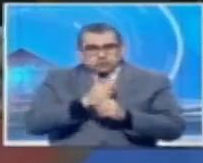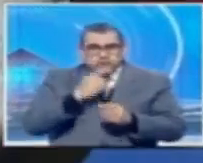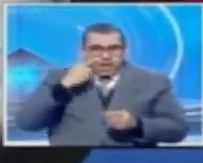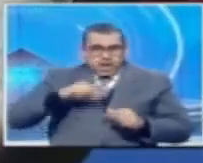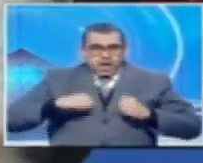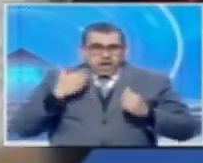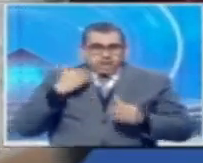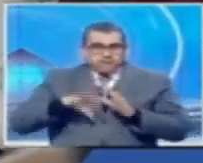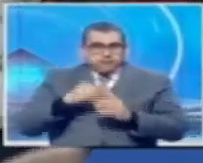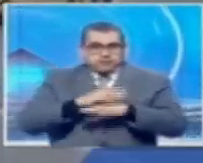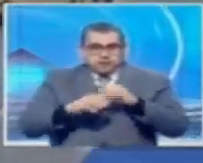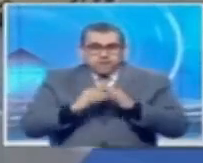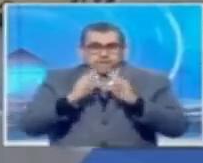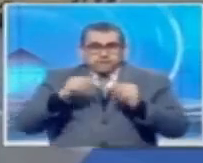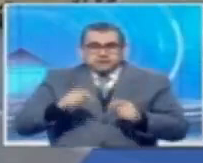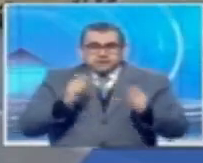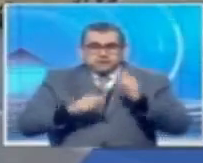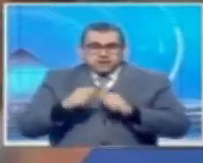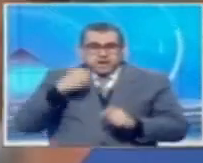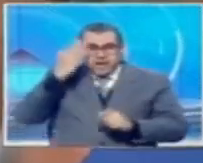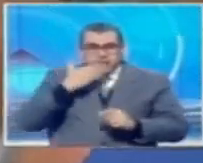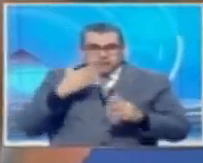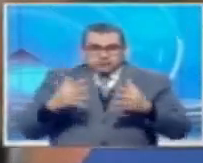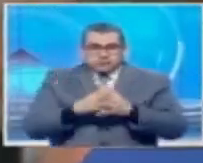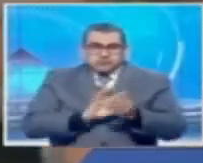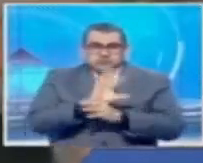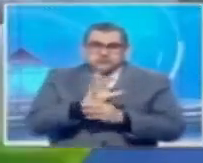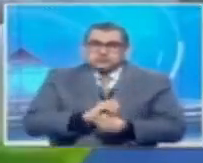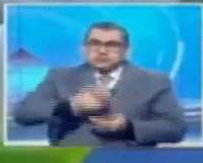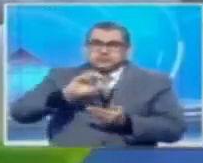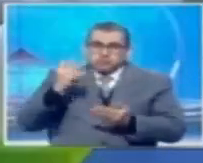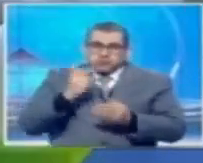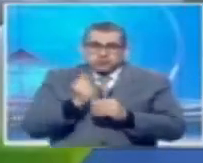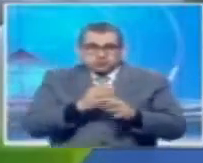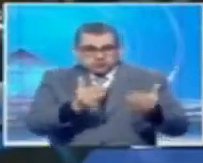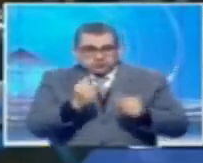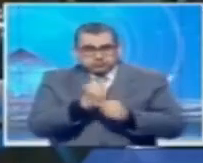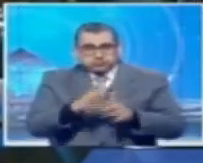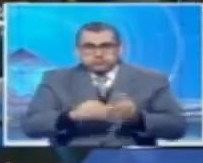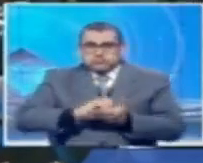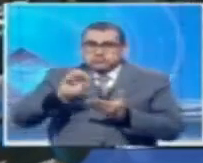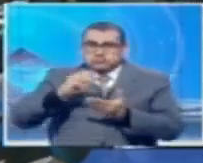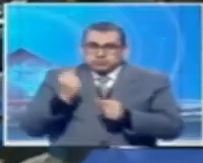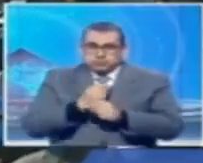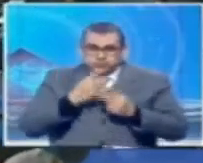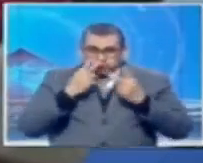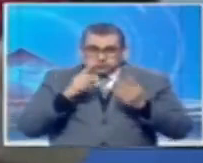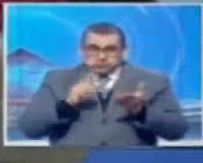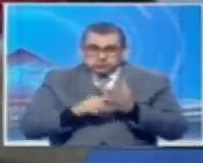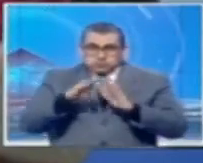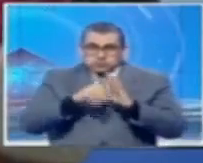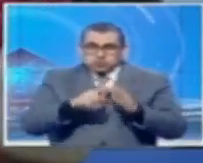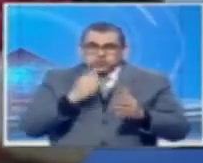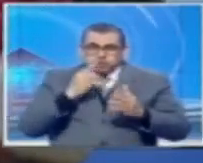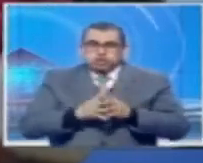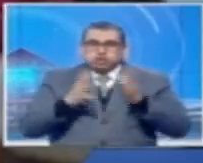ايادي مصريه التي بقت ايادي افريقيه بتطوق المنتجات. فكل ده انا شايف ان هو يعني يعد شيء كبير